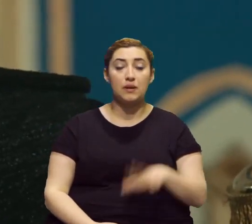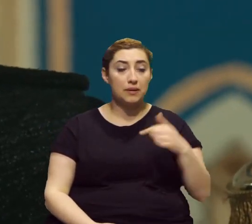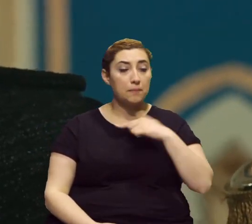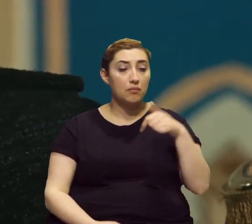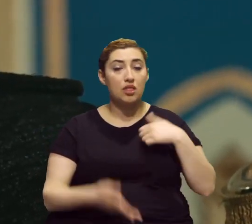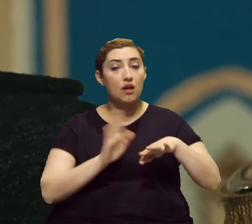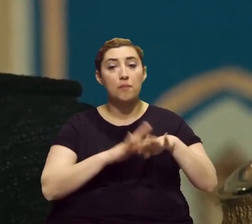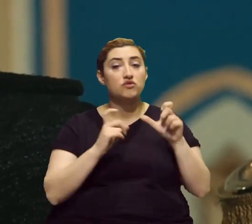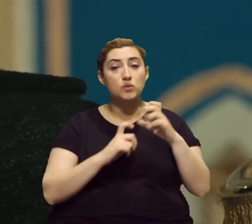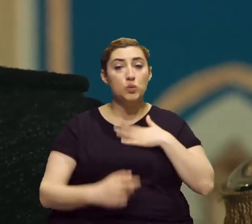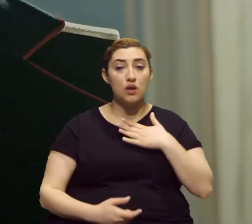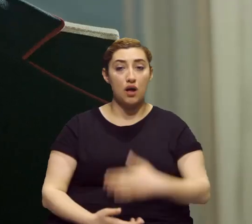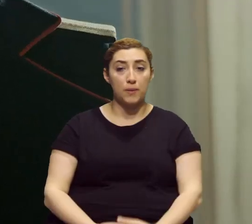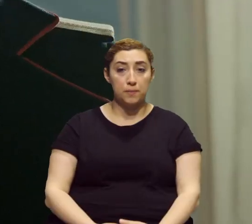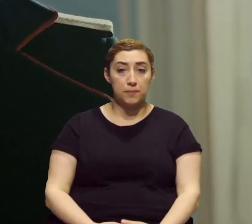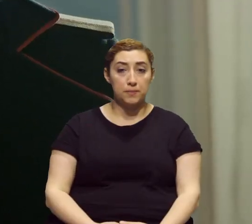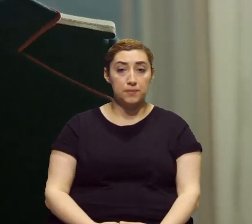Peki biz ne yapacağız sultanım?